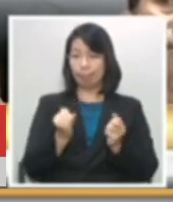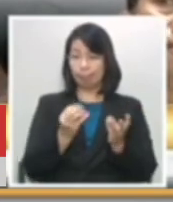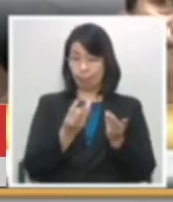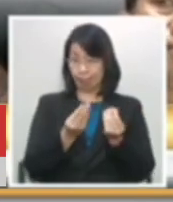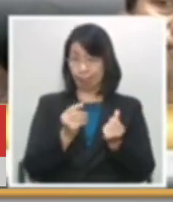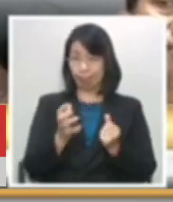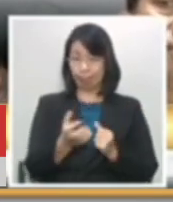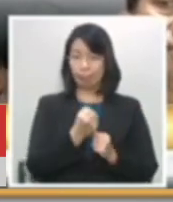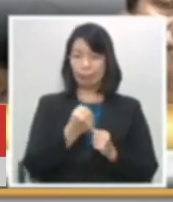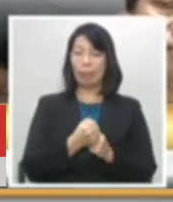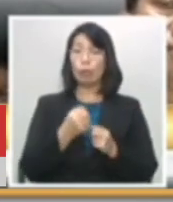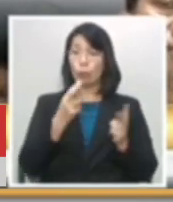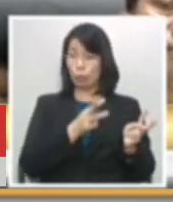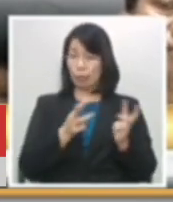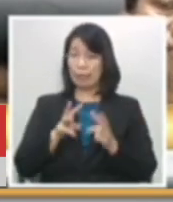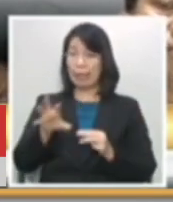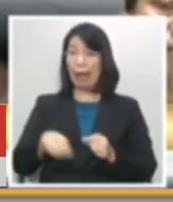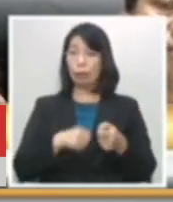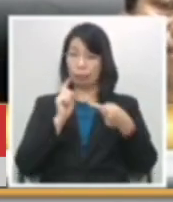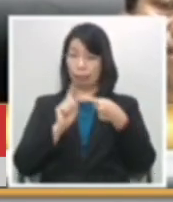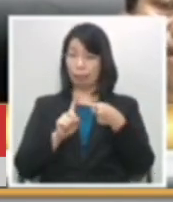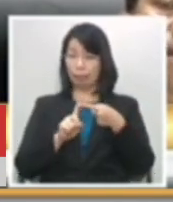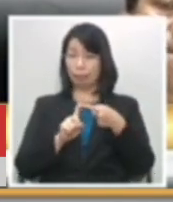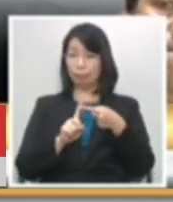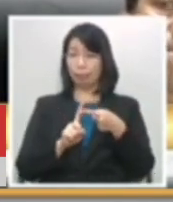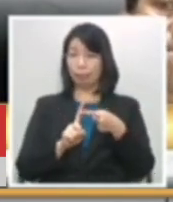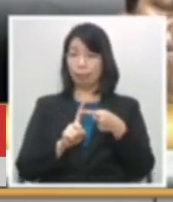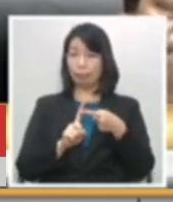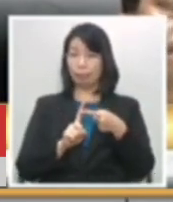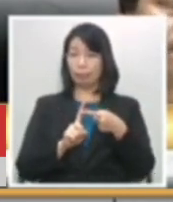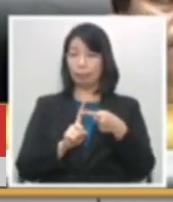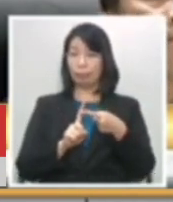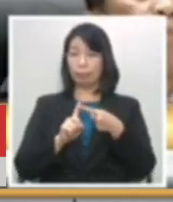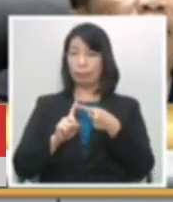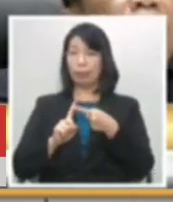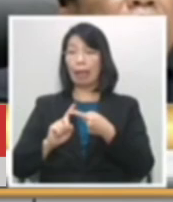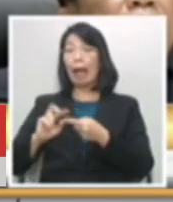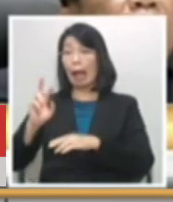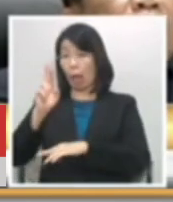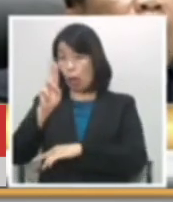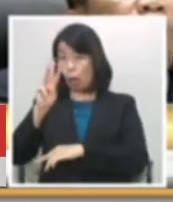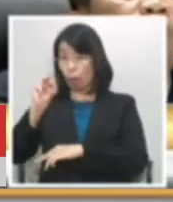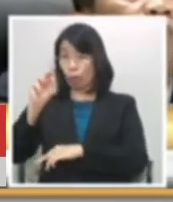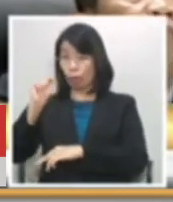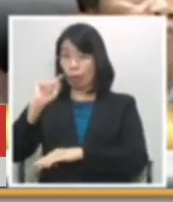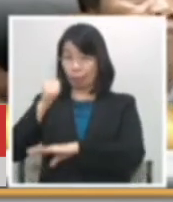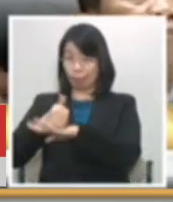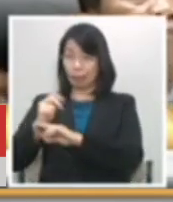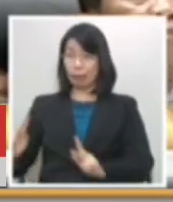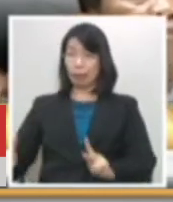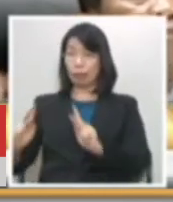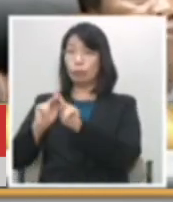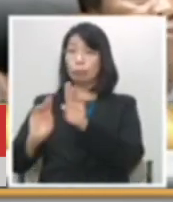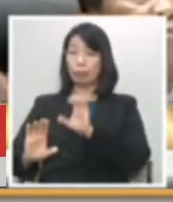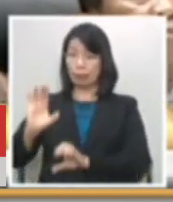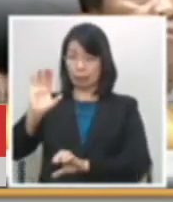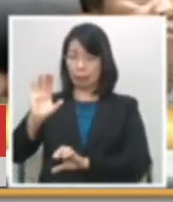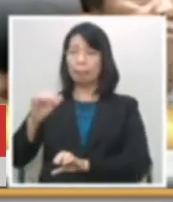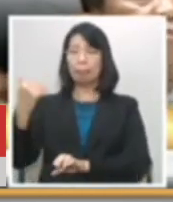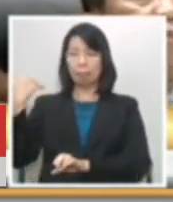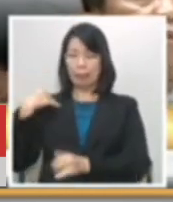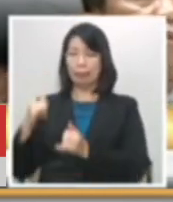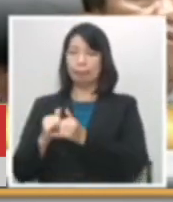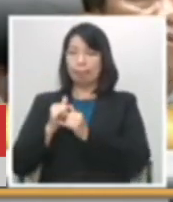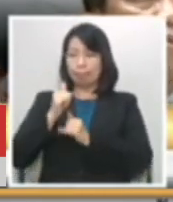1รัฐมนตรีว่าการกระทรวงมหาดไทยประกาศว่าจะออกเดินสำรว